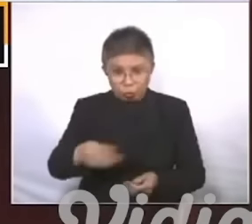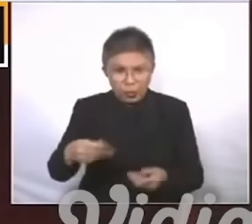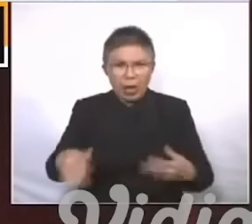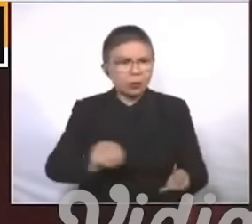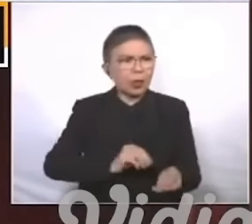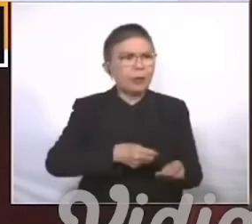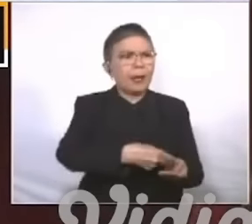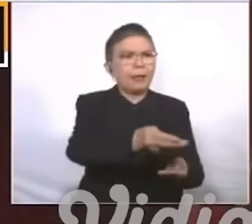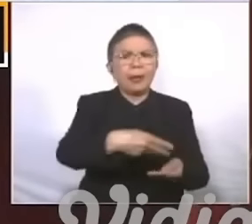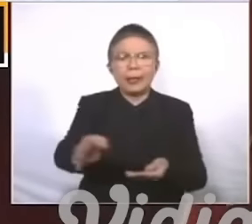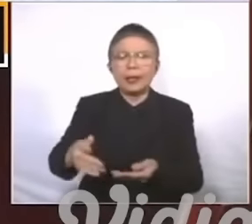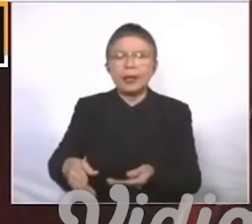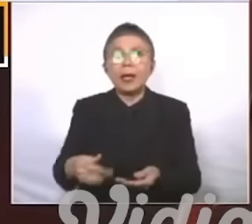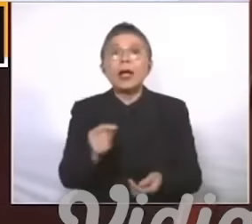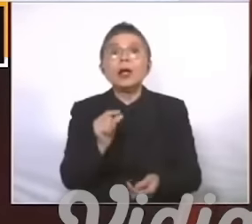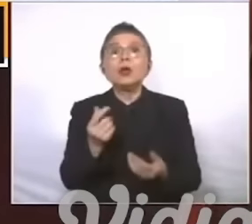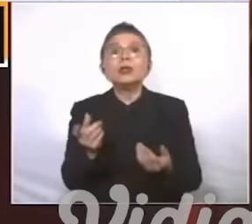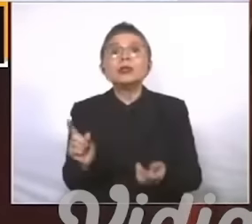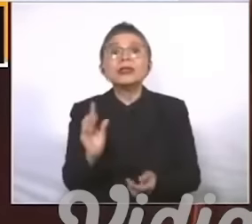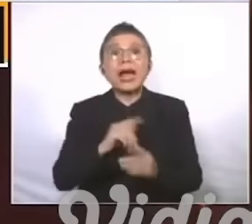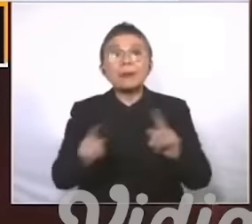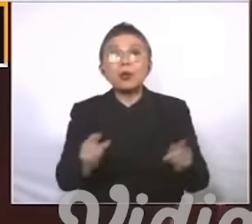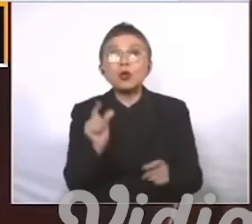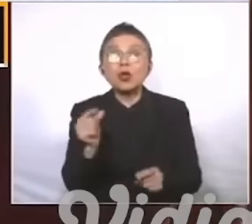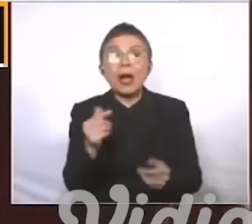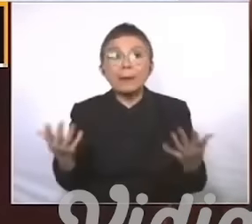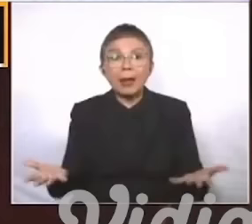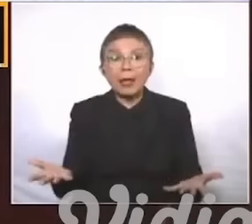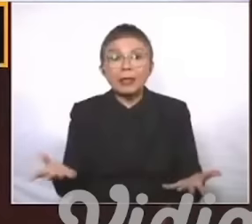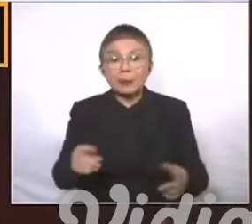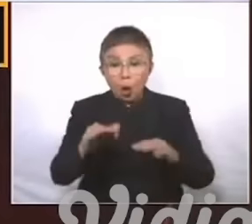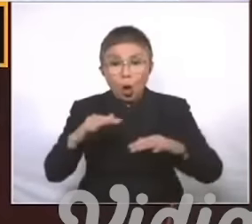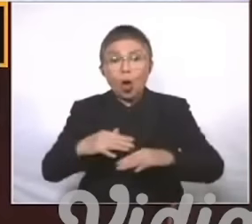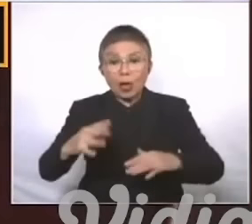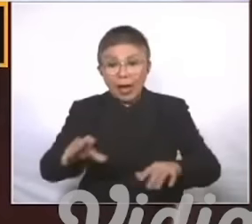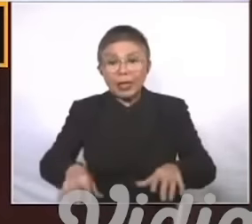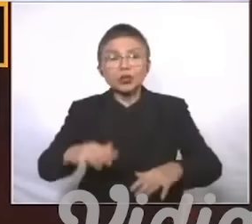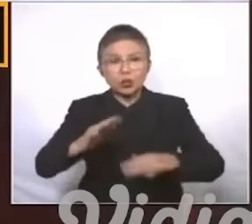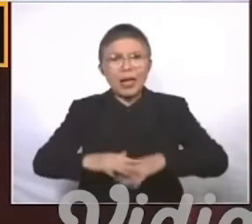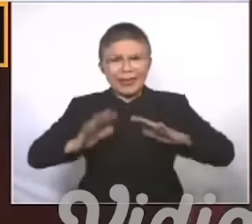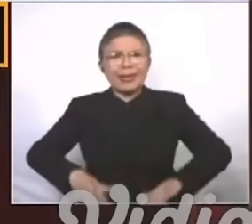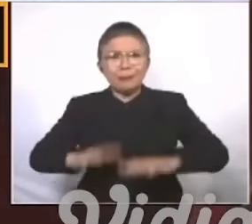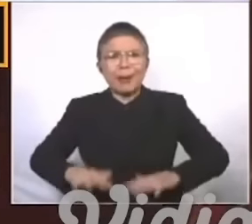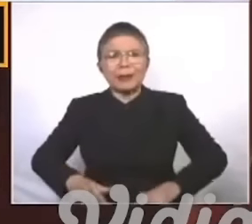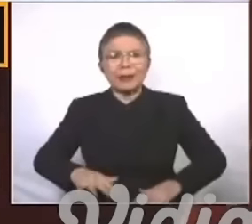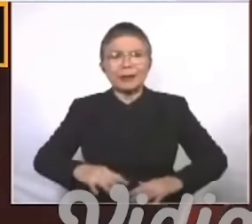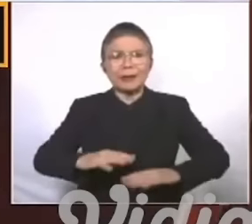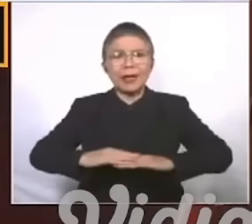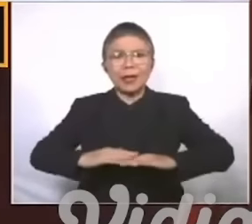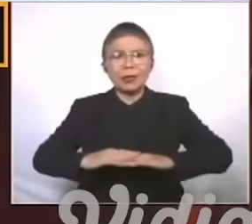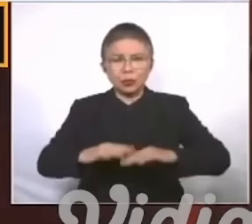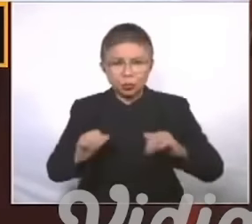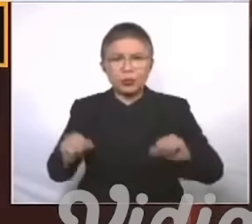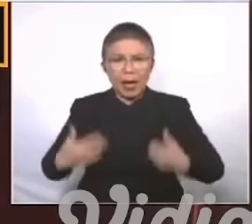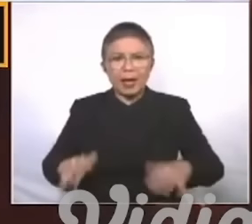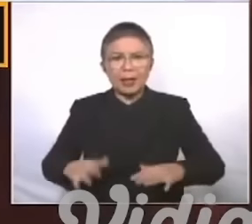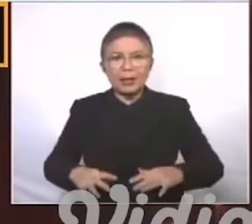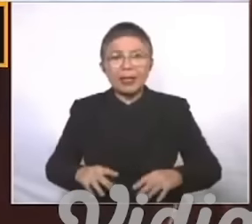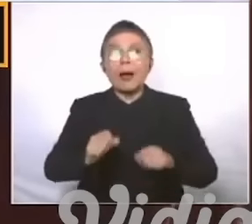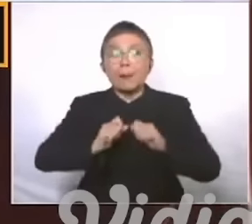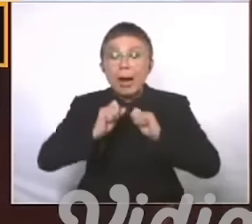dibagi, tetapi itu untuk mereka yang memang sudah menempati tanah itu. Menempati itu lalu